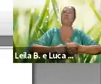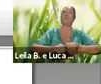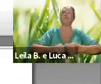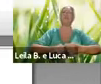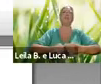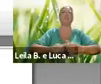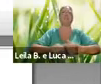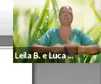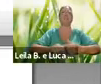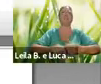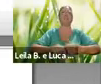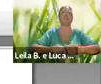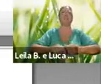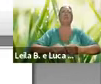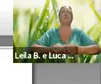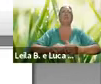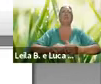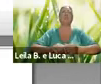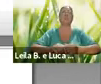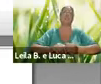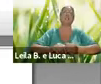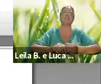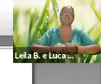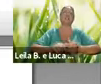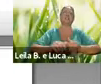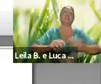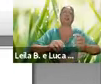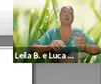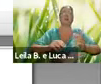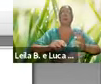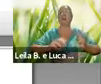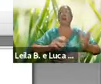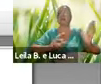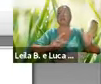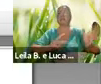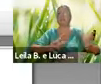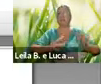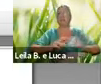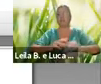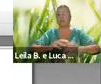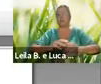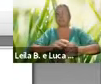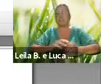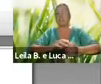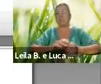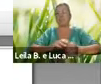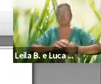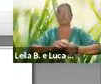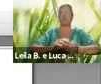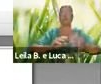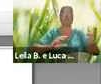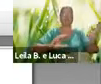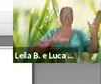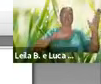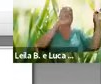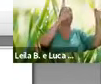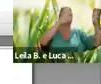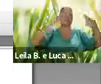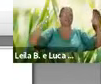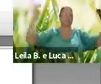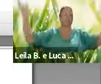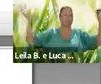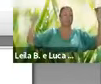può avere forme diverse, ma una sola essenza. Come Kardec faceva la stessa cosa con il messaggio